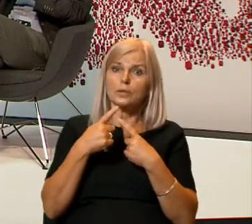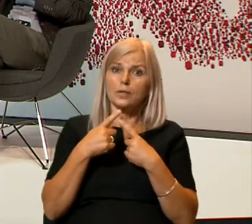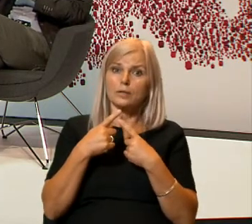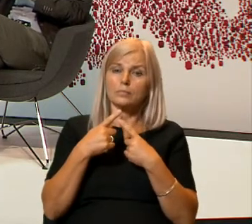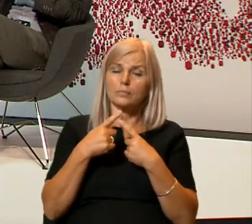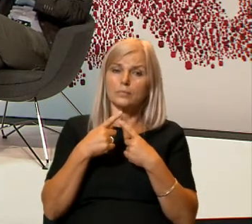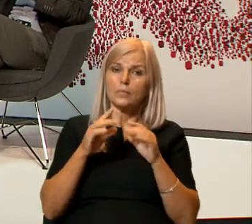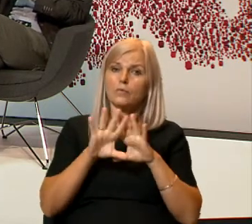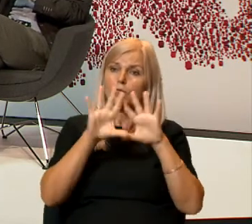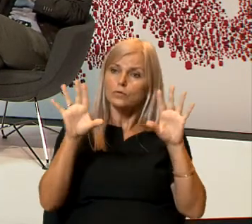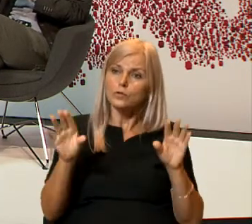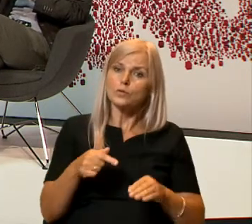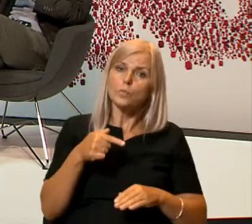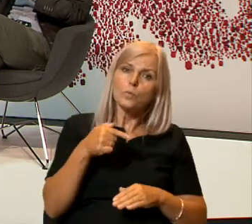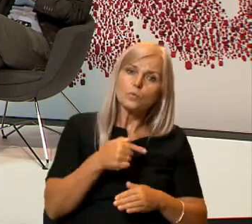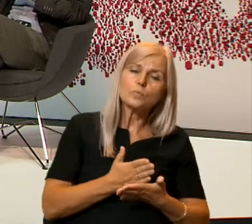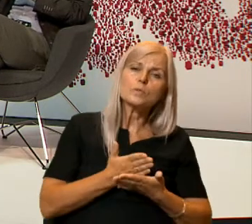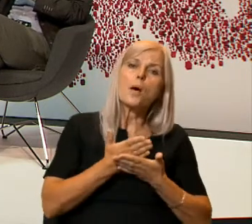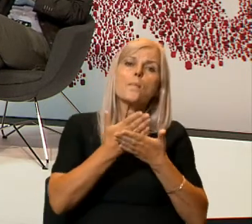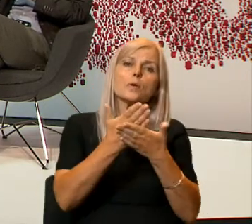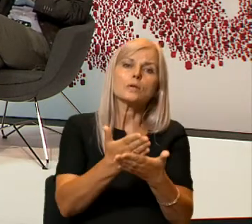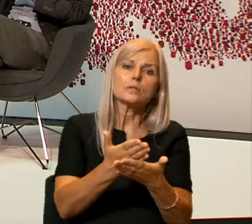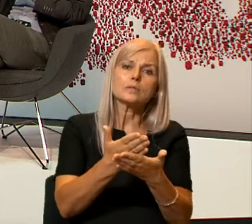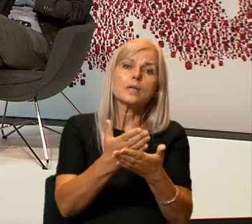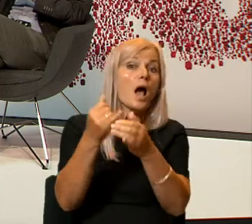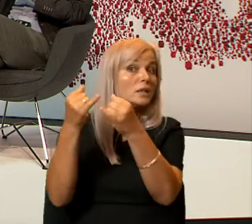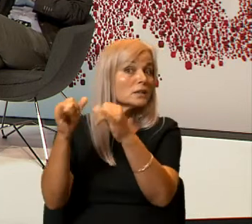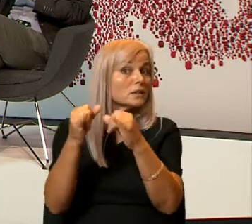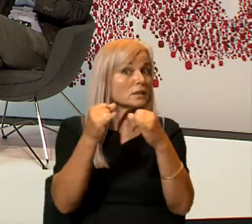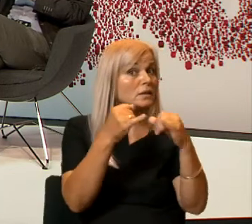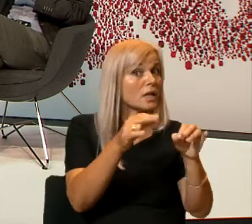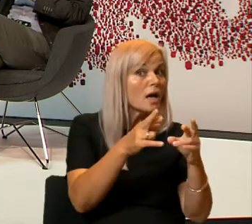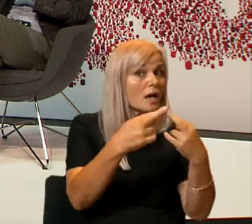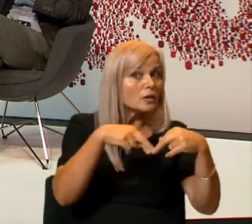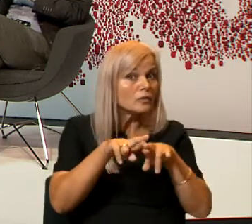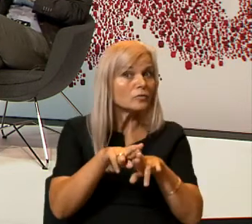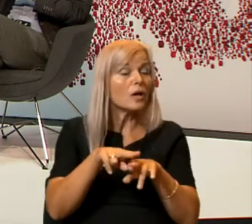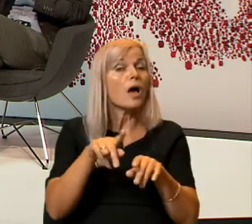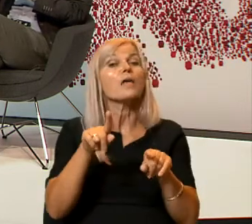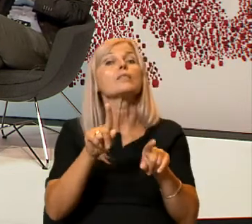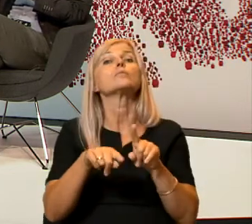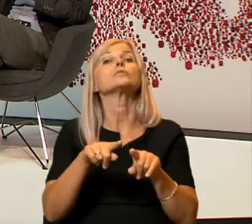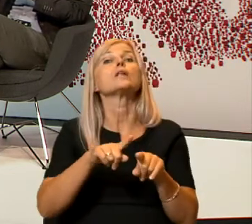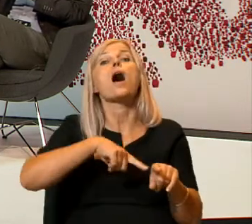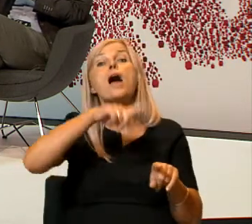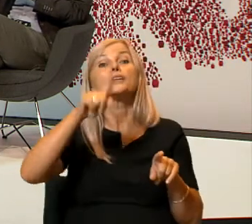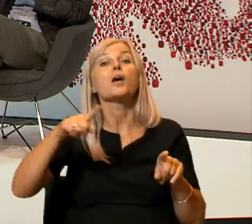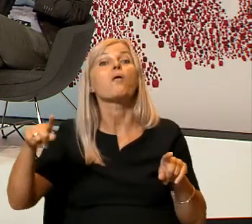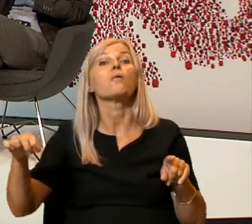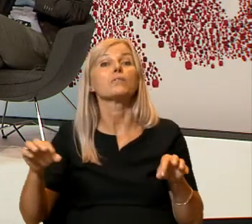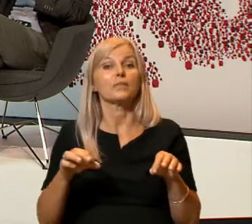musimy niejako zaproponować pewną alternatywę dla systemu giełd.